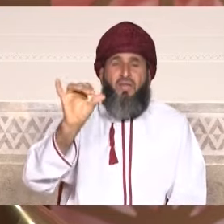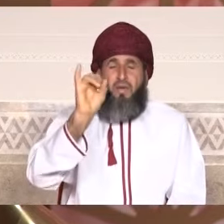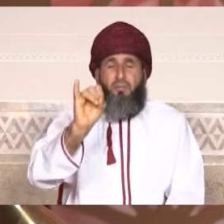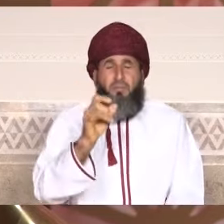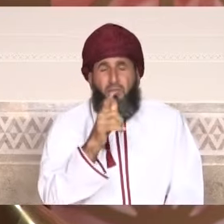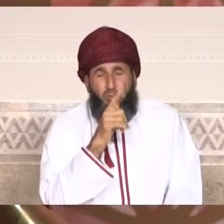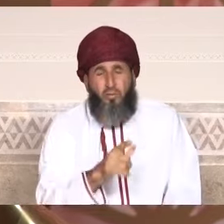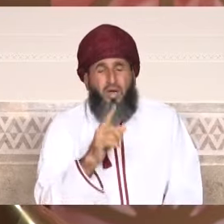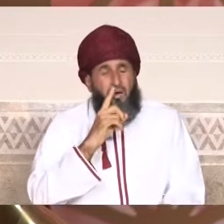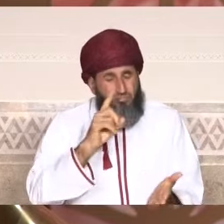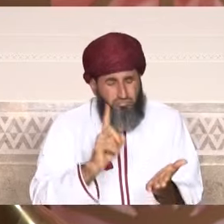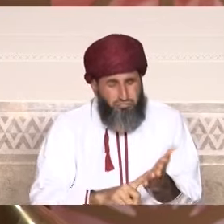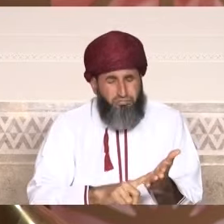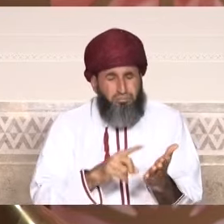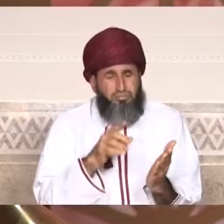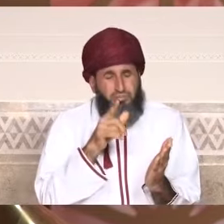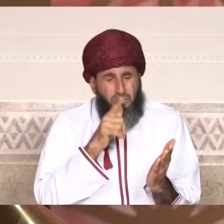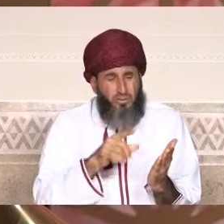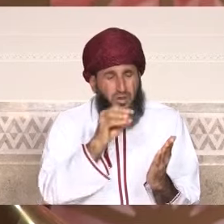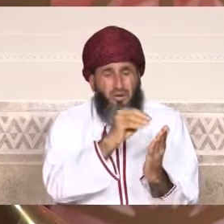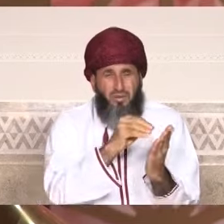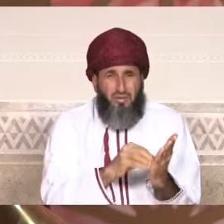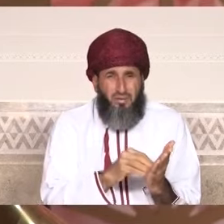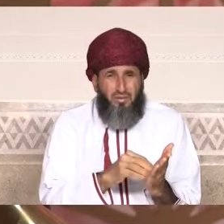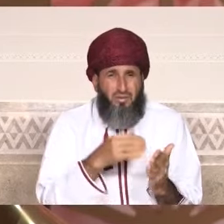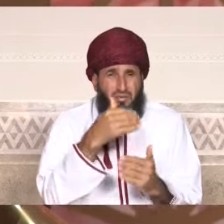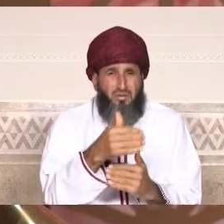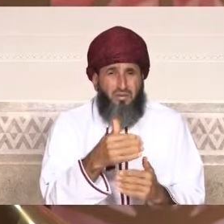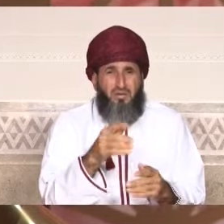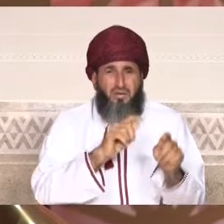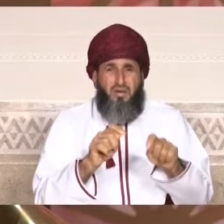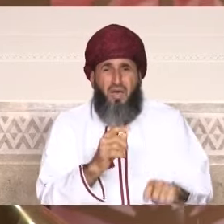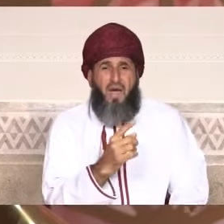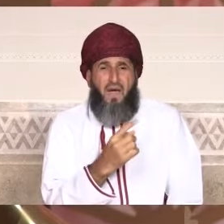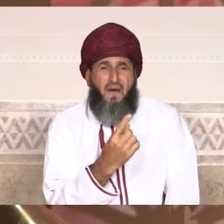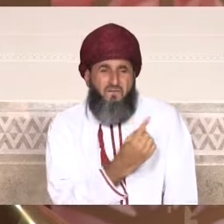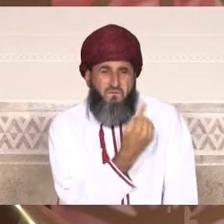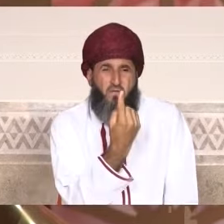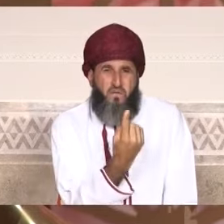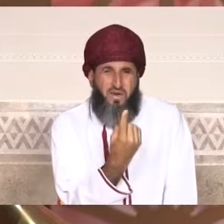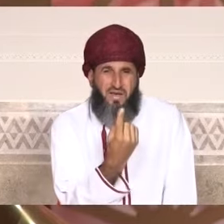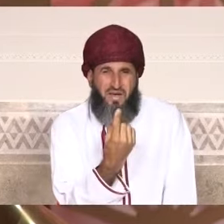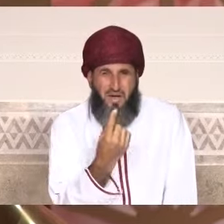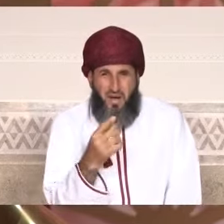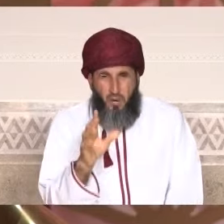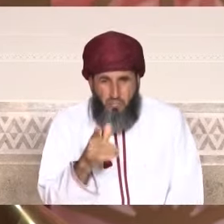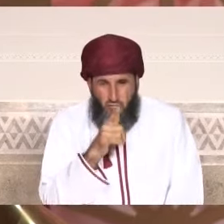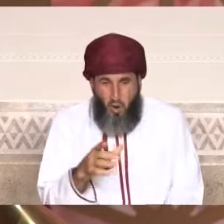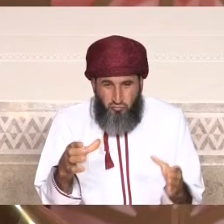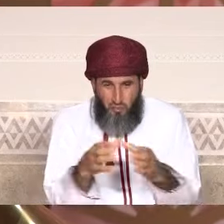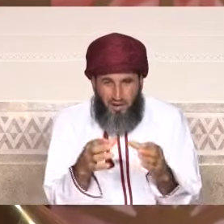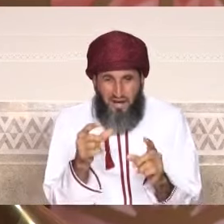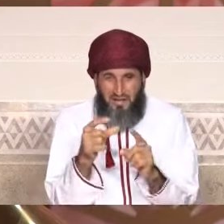تبارك وتعالى لا بد أن يأتي في السياق فيما بعد بصيغة الإفراد. لا يأتي يعني لا